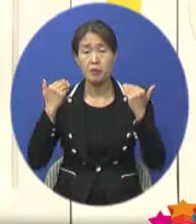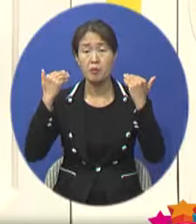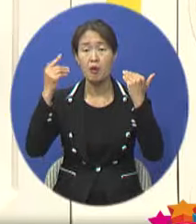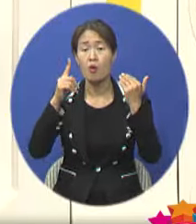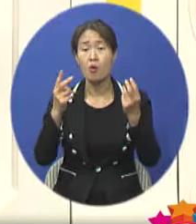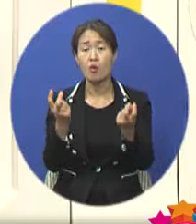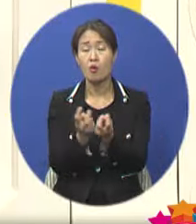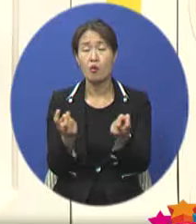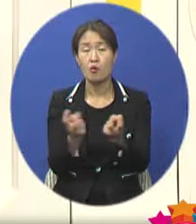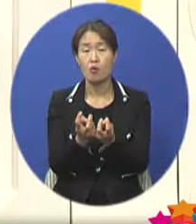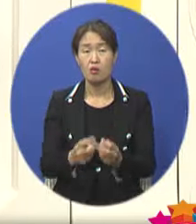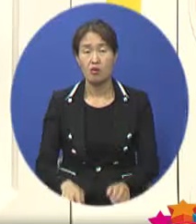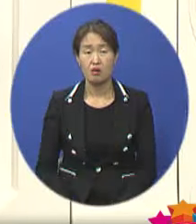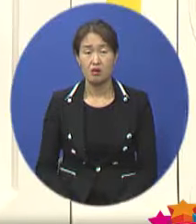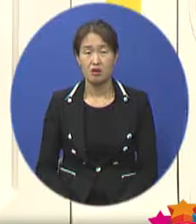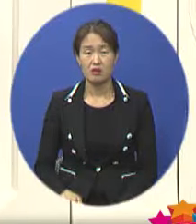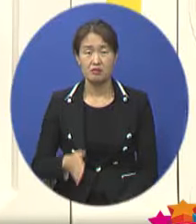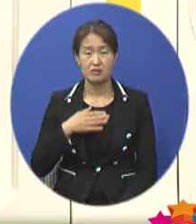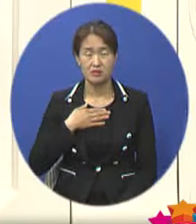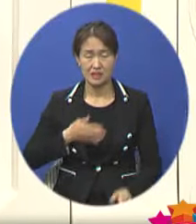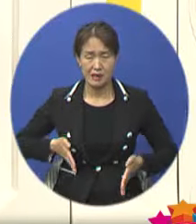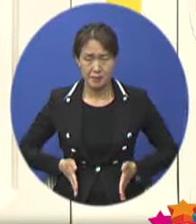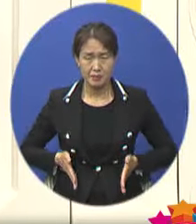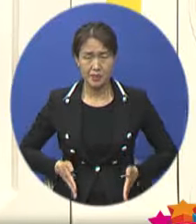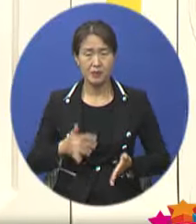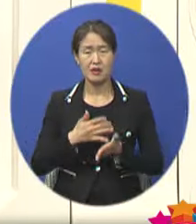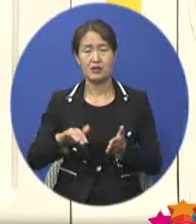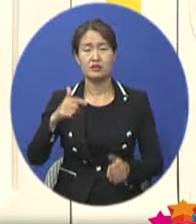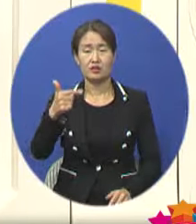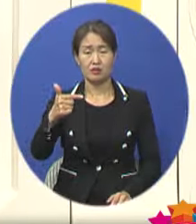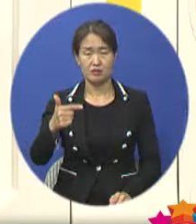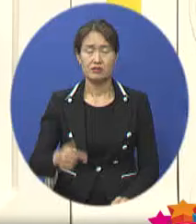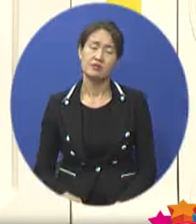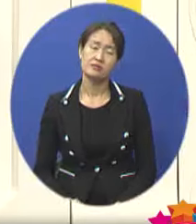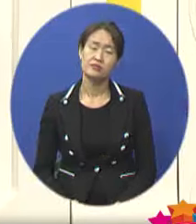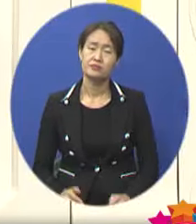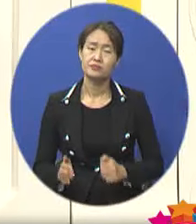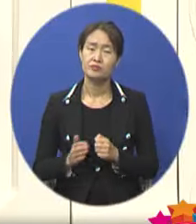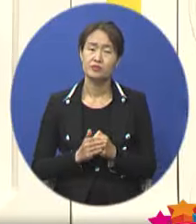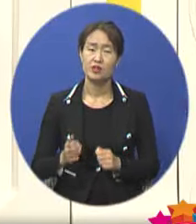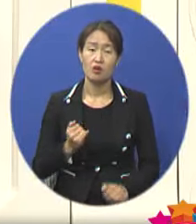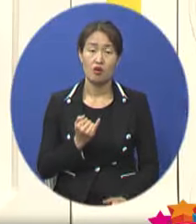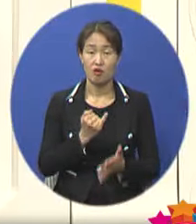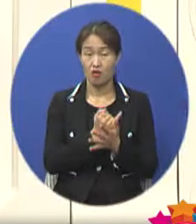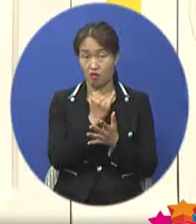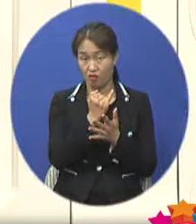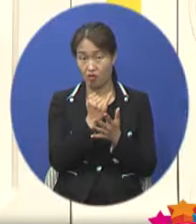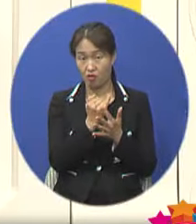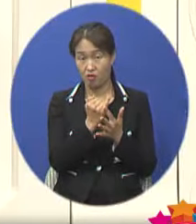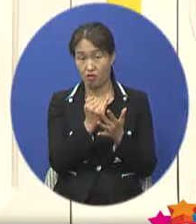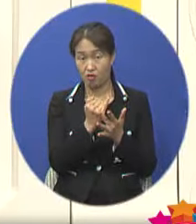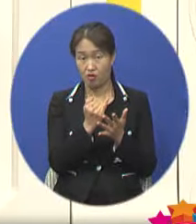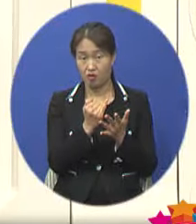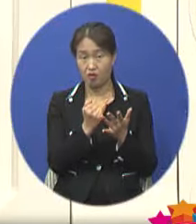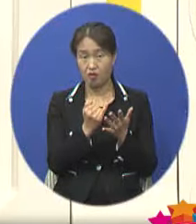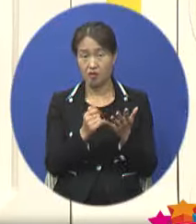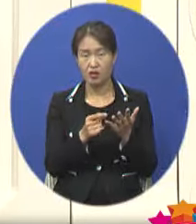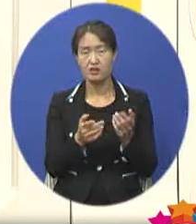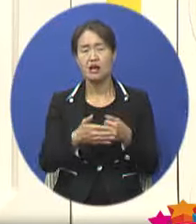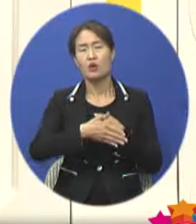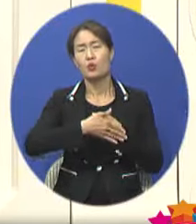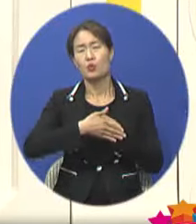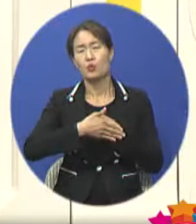하셨어요? 아유 우리 형제가 딸만 6이에요. 네. 그래가지고 언니들이 길러주죠.